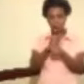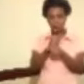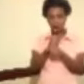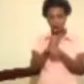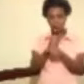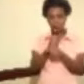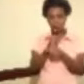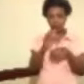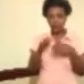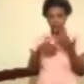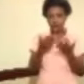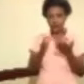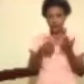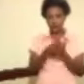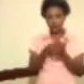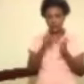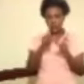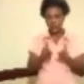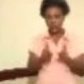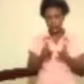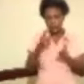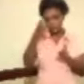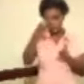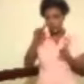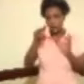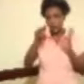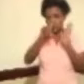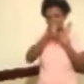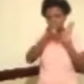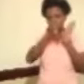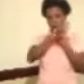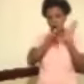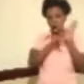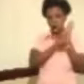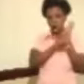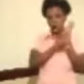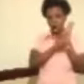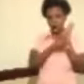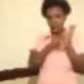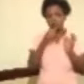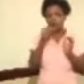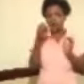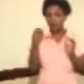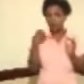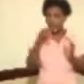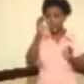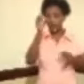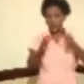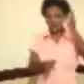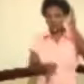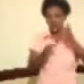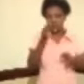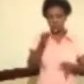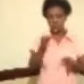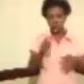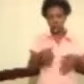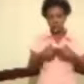implique justement aux questions qui soulevaient là, l'autorité de l'État. Si par une justice rétablie, si nous pas rétablis l'autorité de